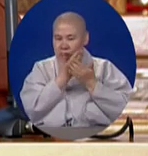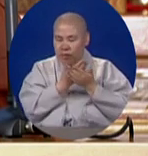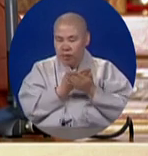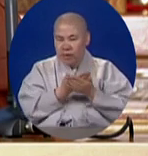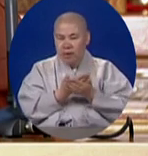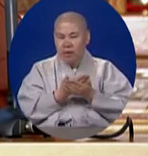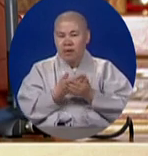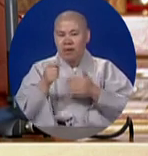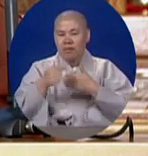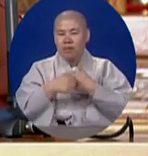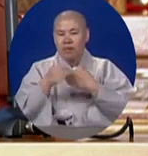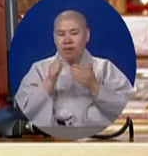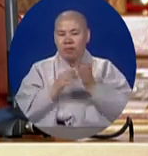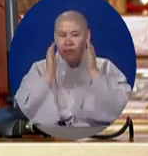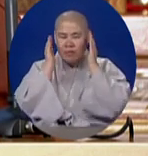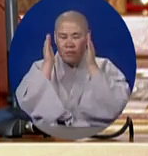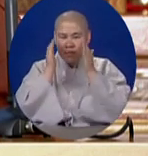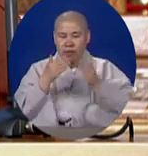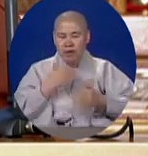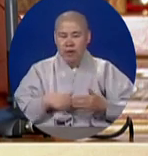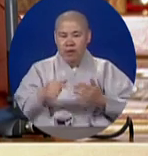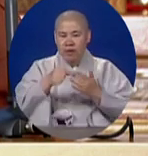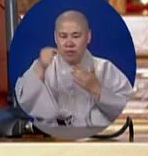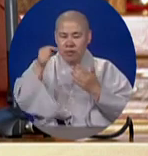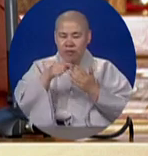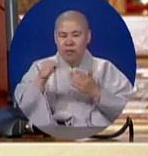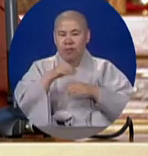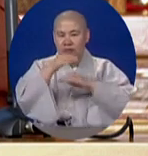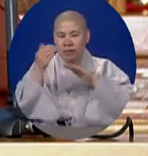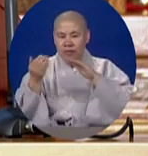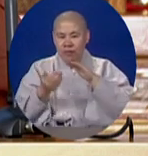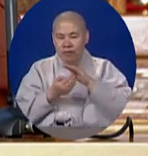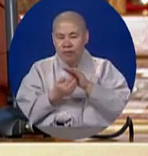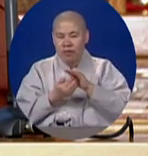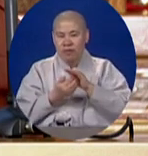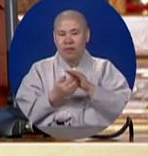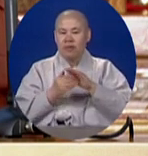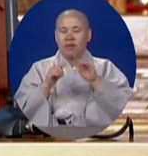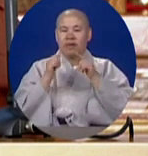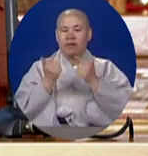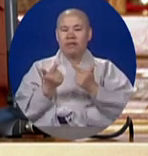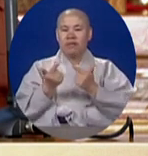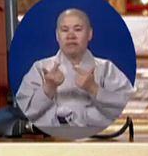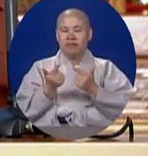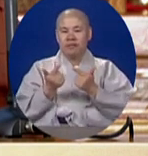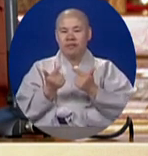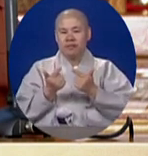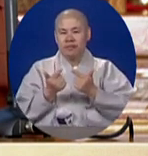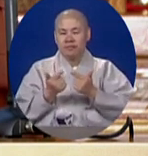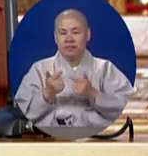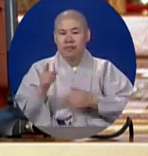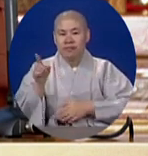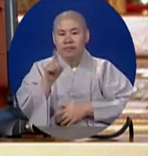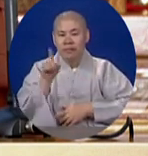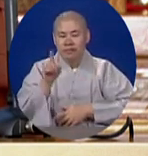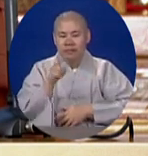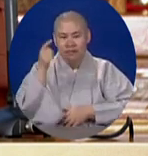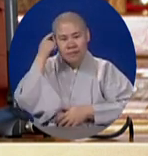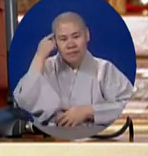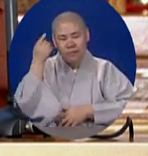불교의 마음 공부는 뭘 알아낸다, 이뤄낸다, 그거 아니에요. 그럼 뭘까요?